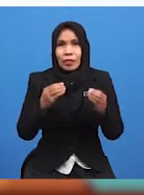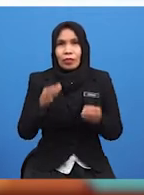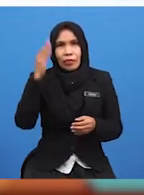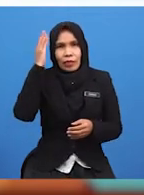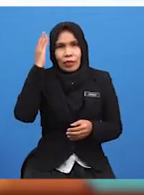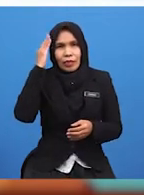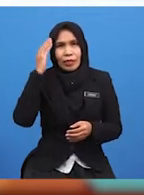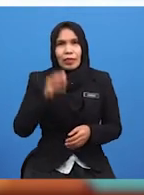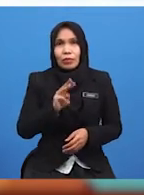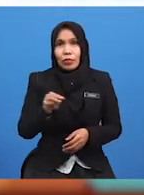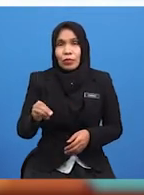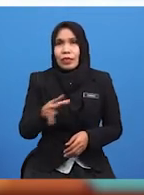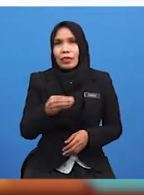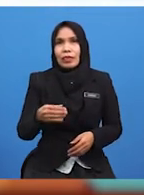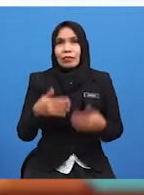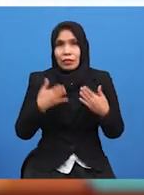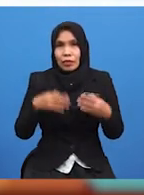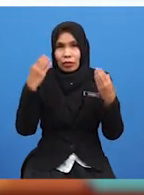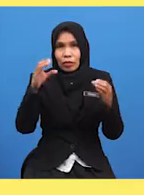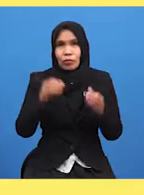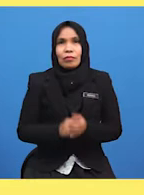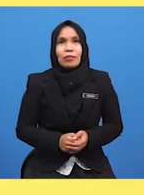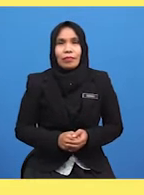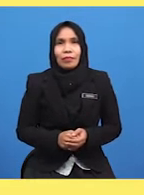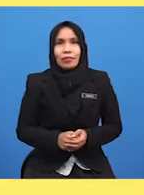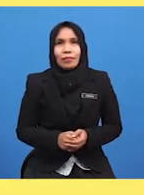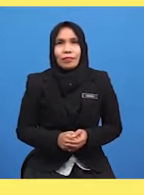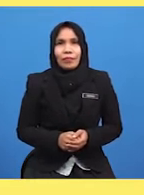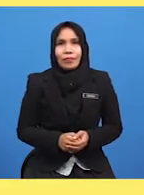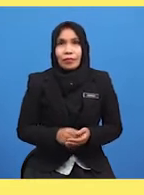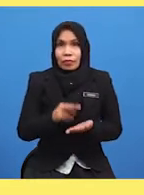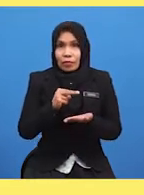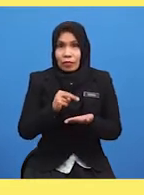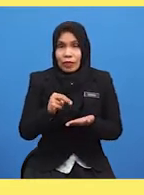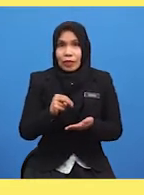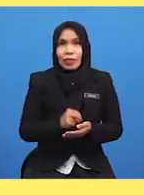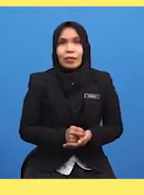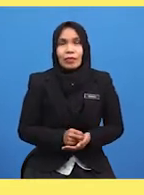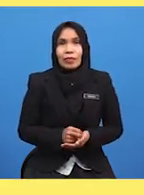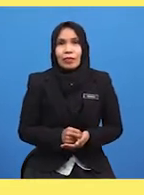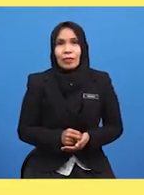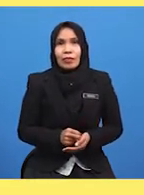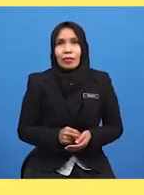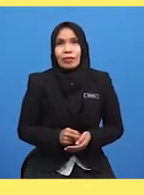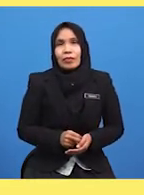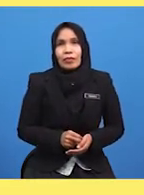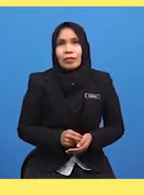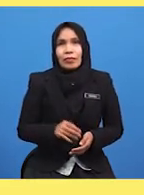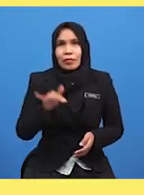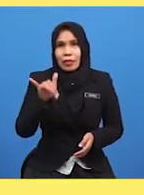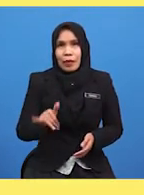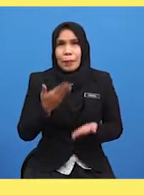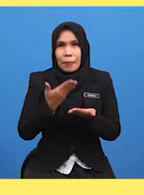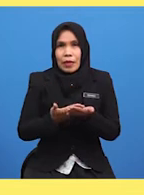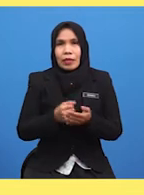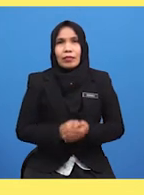juga pupuklah nilai-nilai Seorang warga negara yang baik antara nilai-nilai warga negara yang baik elah bertanggung jawab